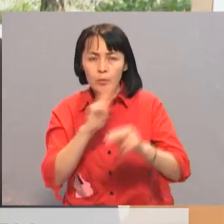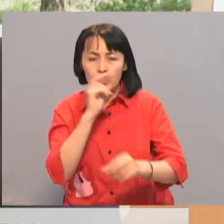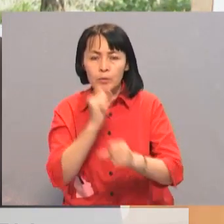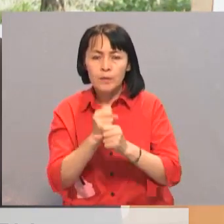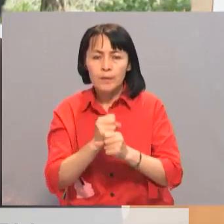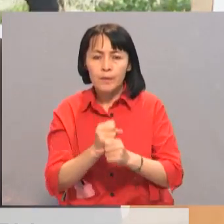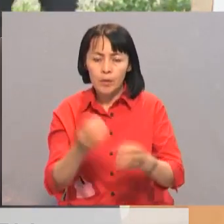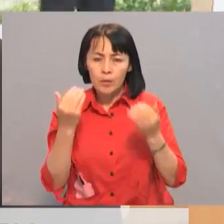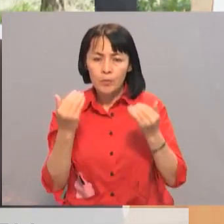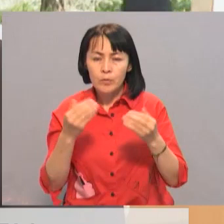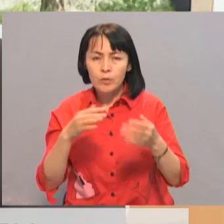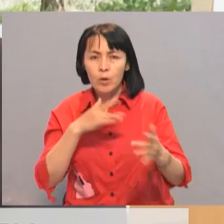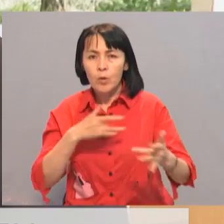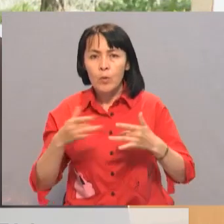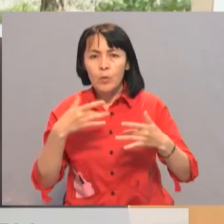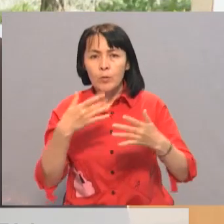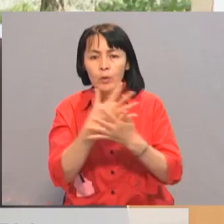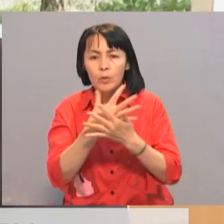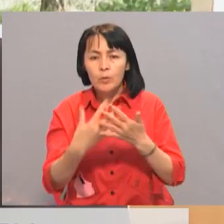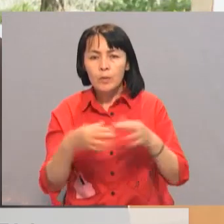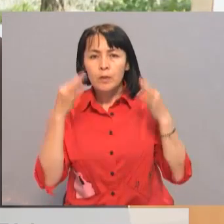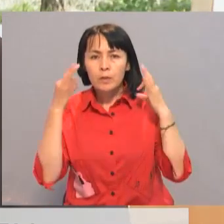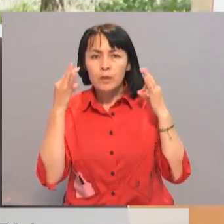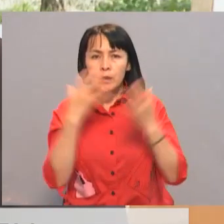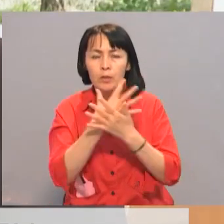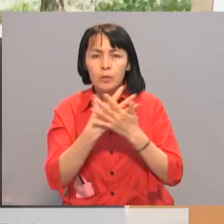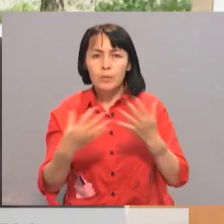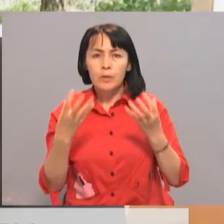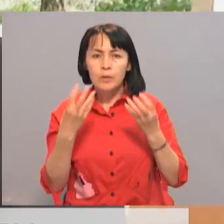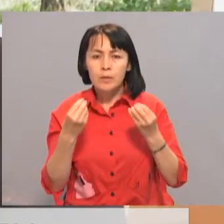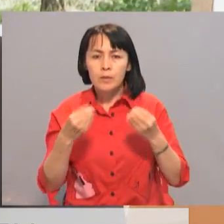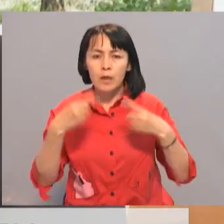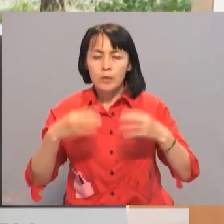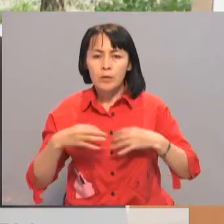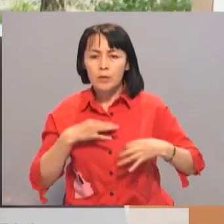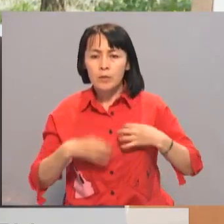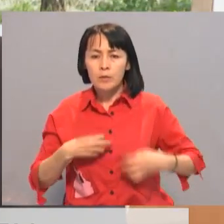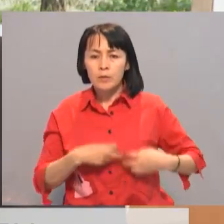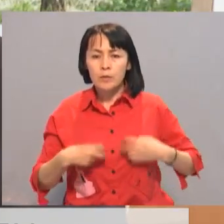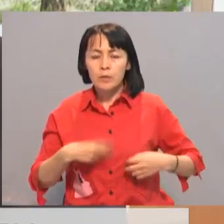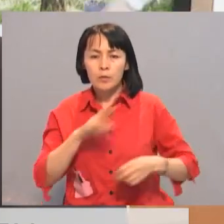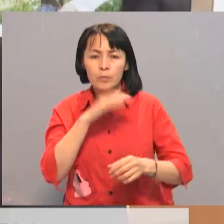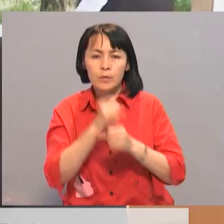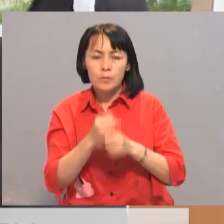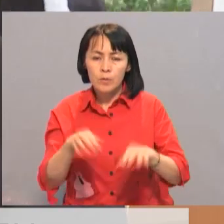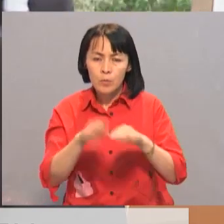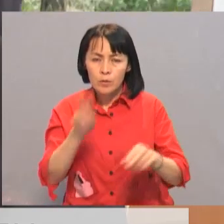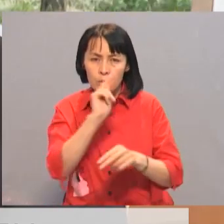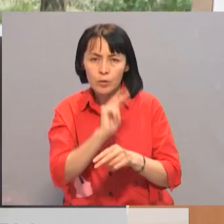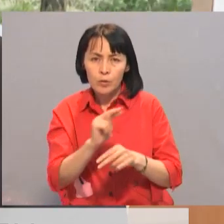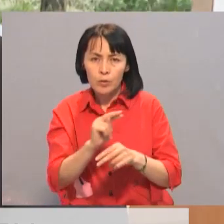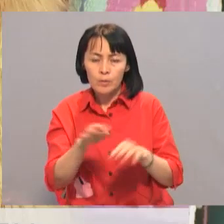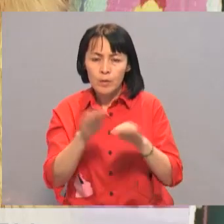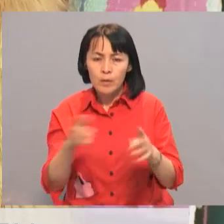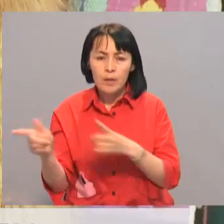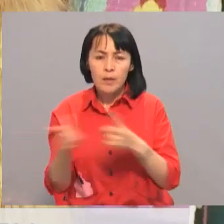жасаймын. Осы қолөнер бұйымнан, зергерлік бұйымдардан, жаңағы былғары бұйымдардан жұмыстар жасап, оқушыларды үйретіп,